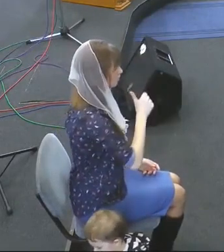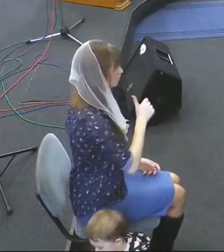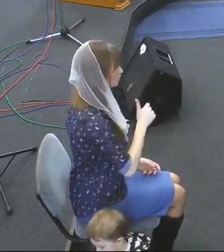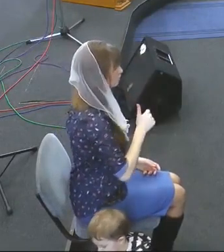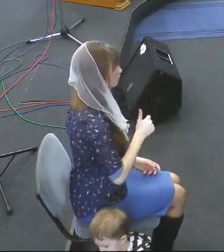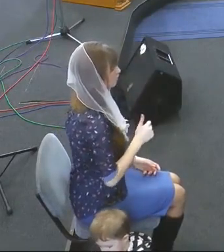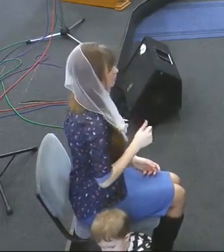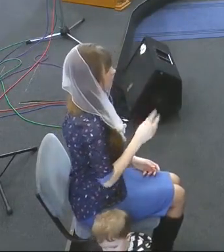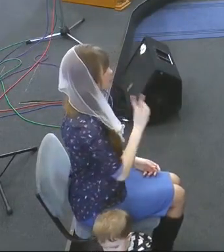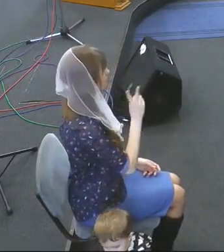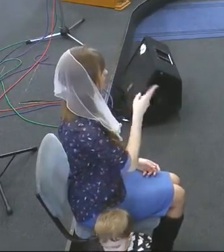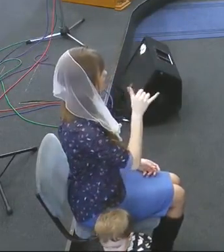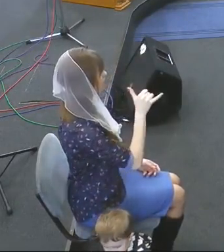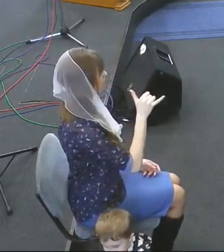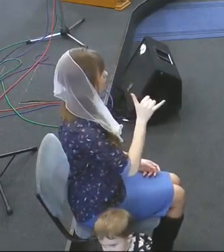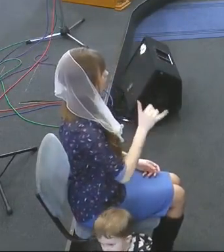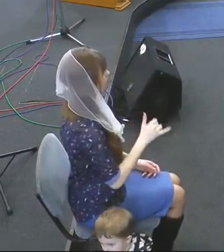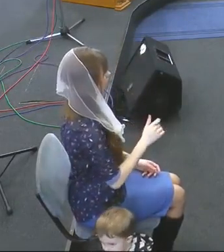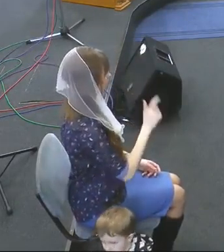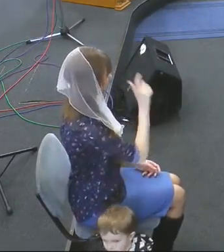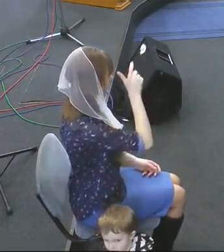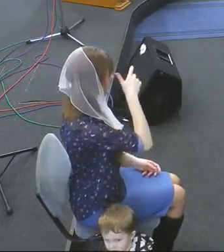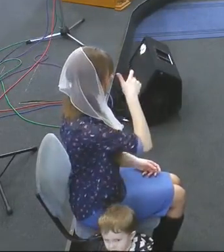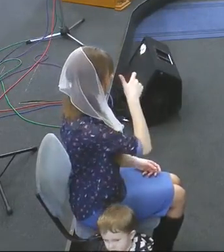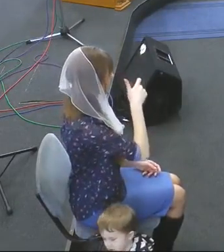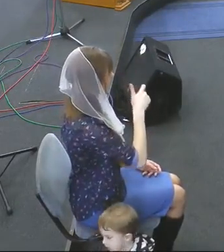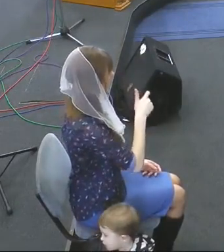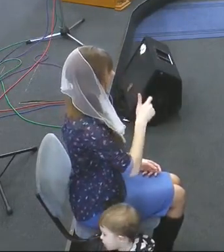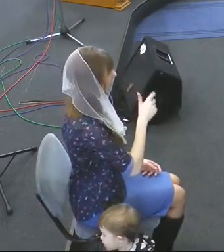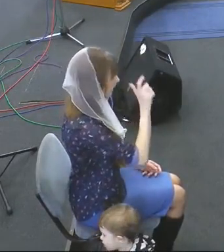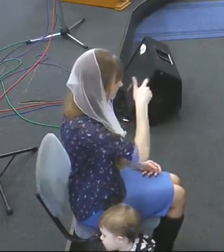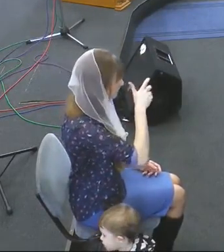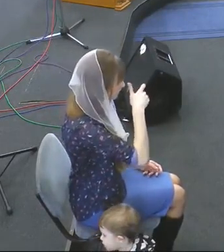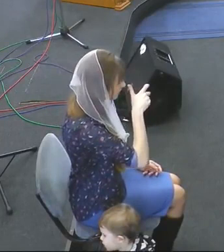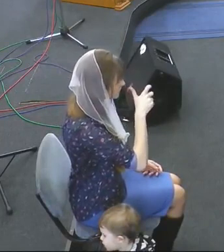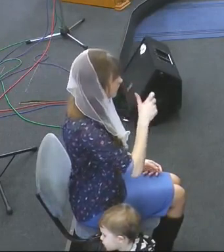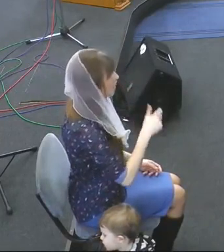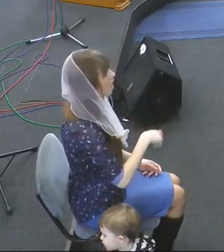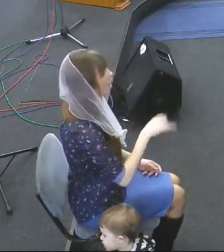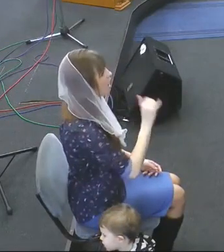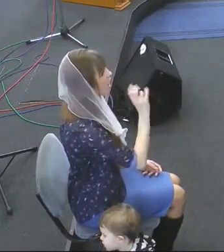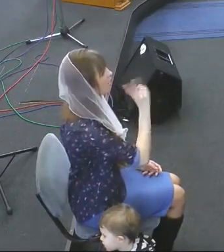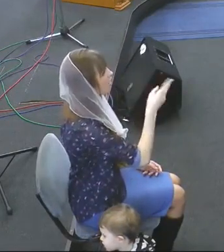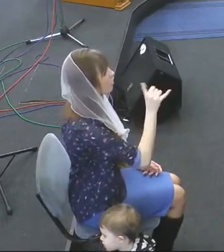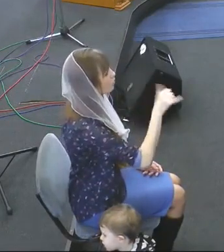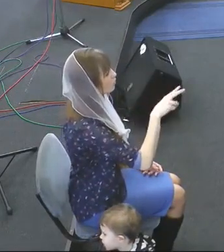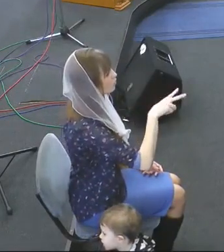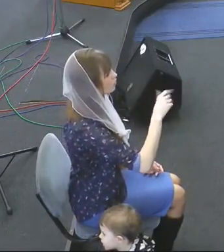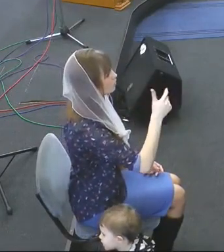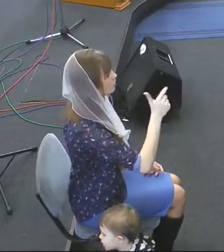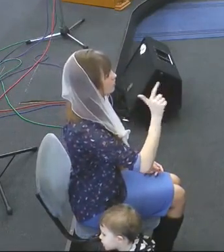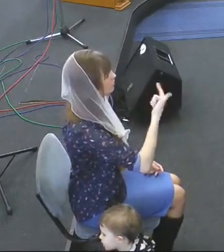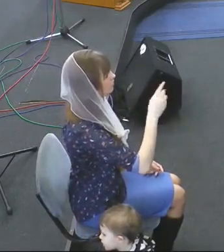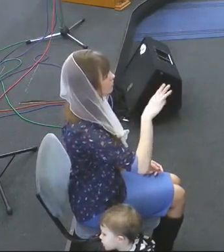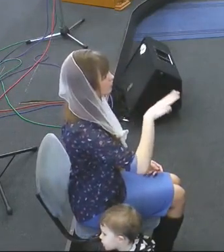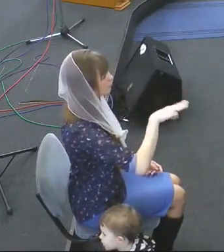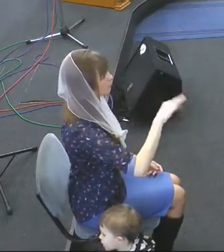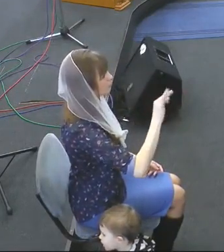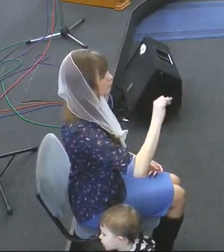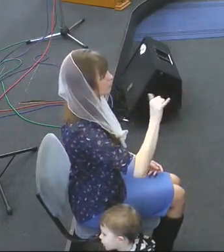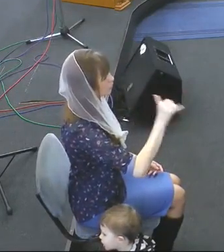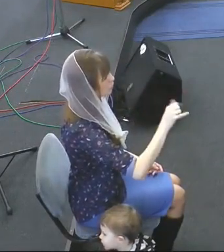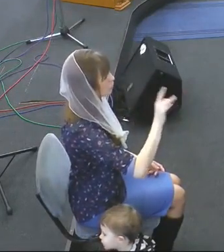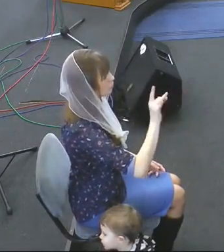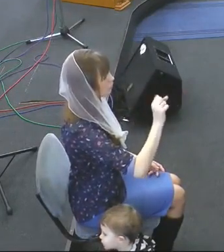грецьку культуру, ніби просвітництвом займався. Слухайте, який гарний чоловік, якщо так описати.